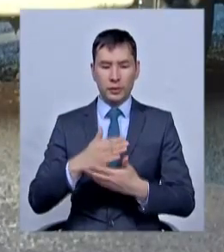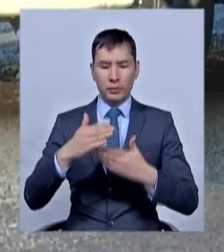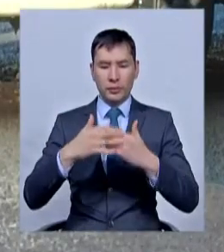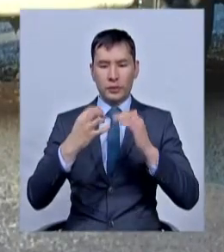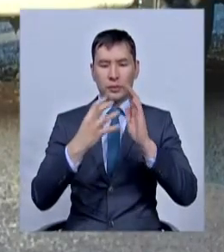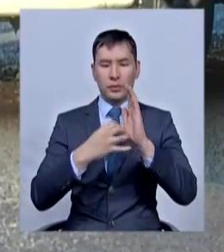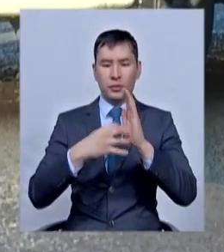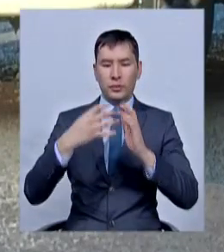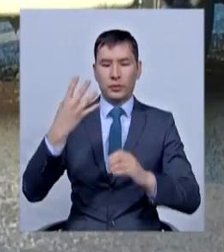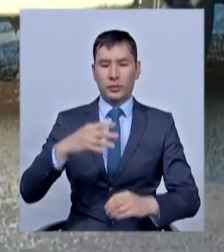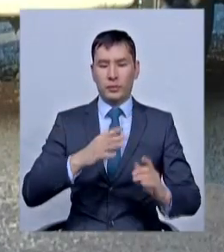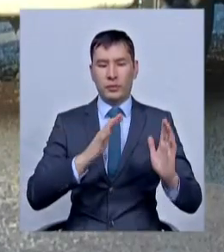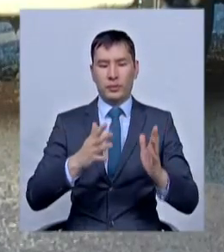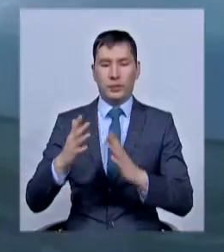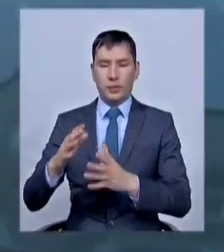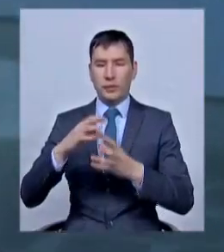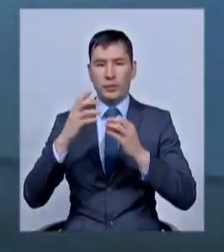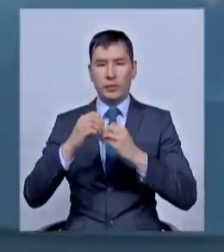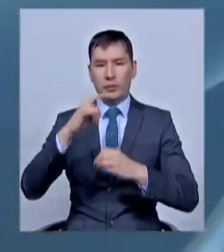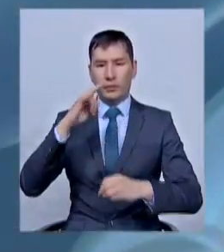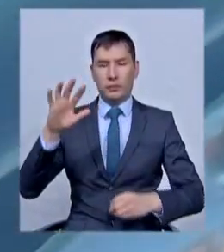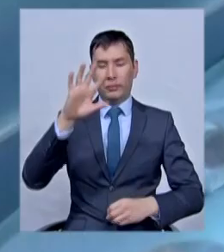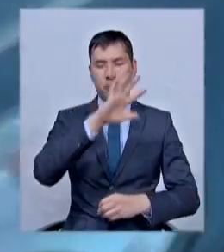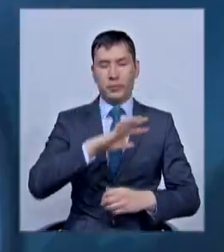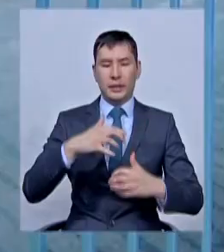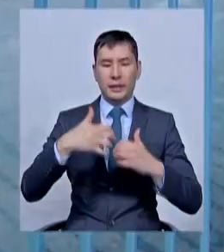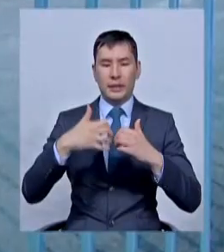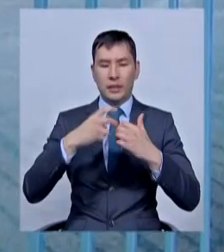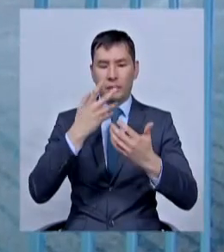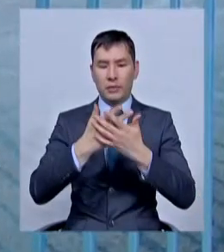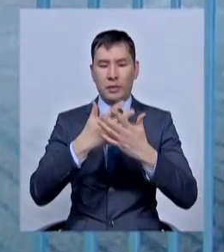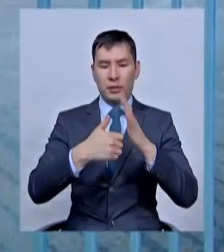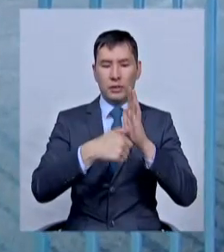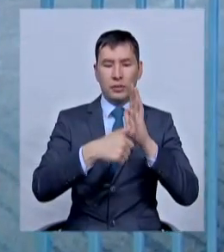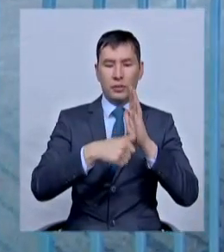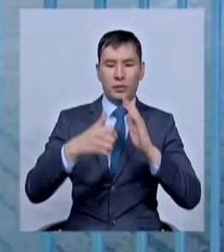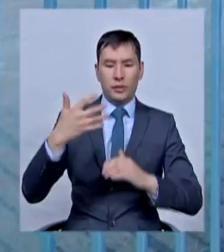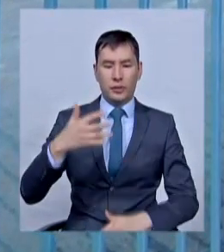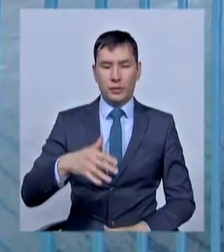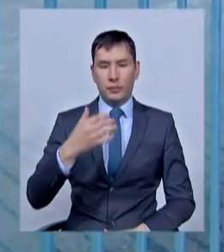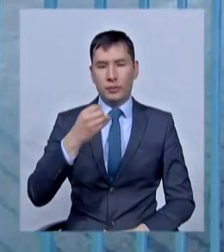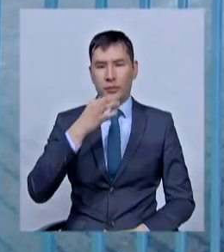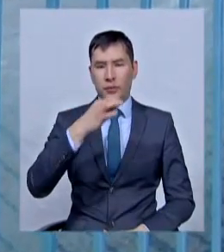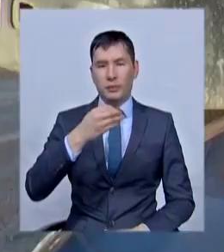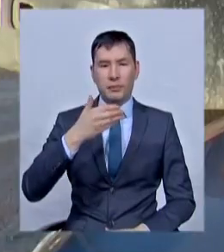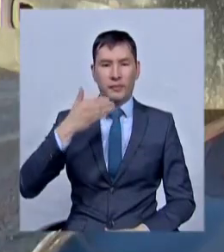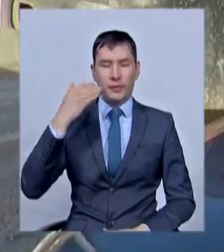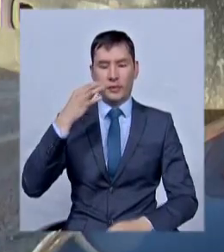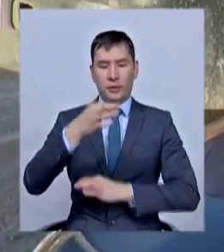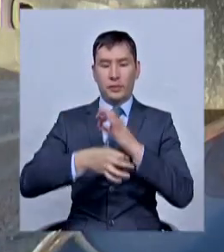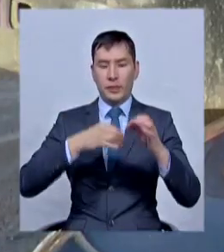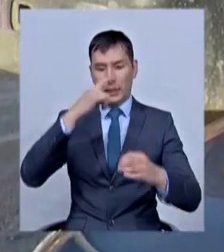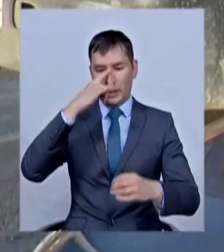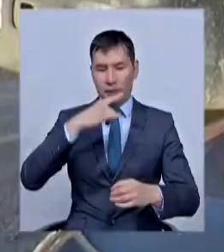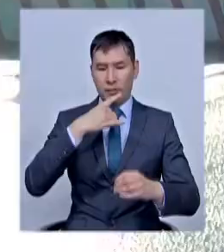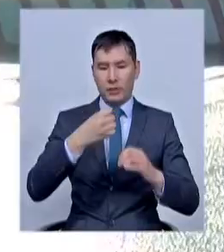940 жағдайды көрсетті. Ал республика көлемінде орташа көрсеткіш 650-ді құрайды. Айта кетейік, өткен тәулікте Қазақстанда